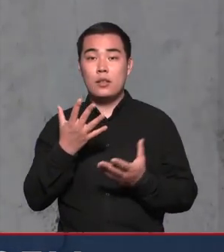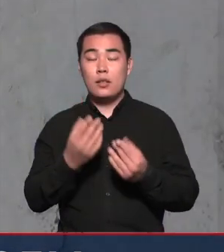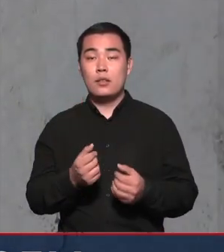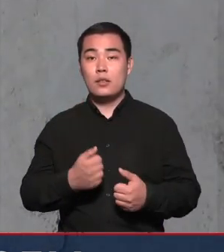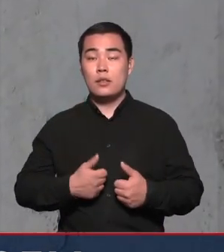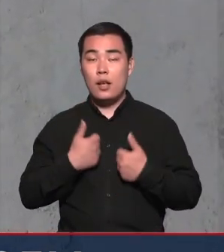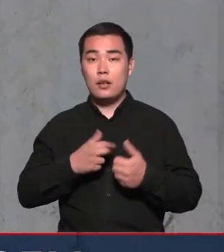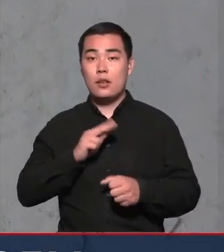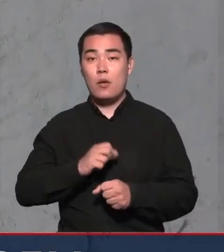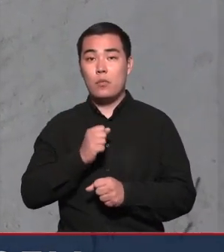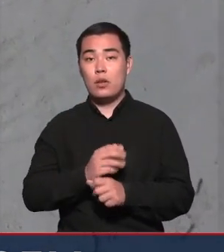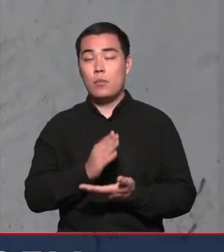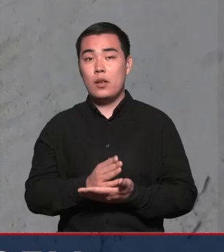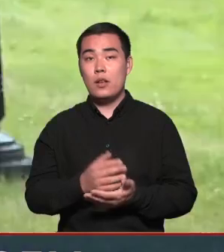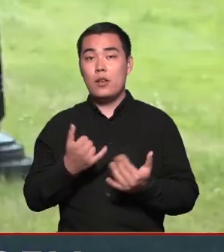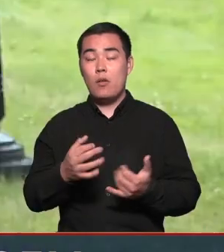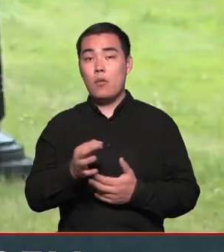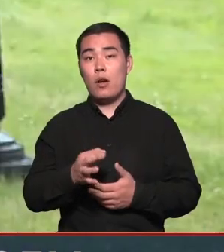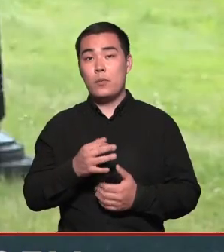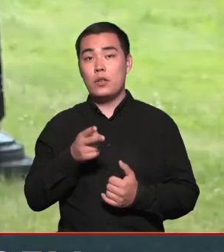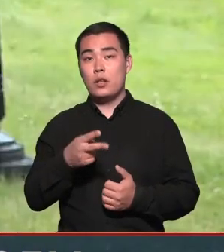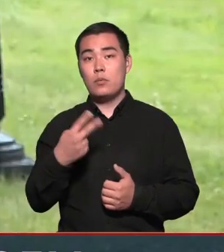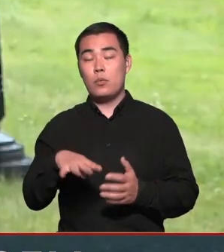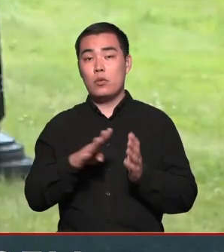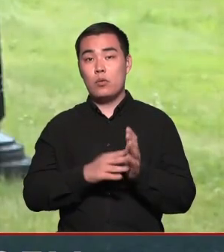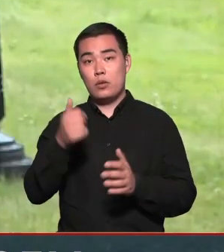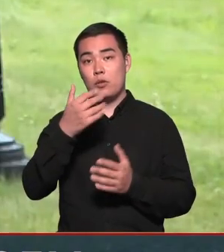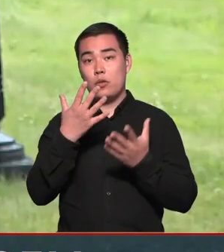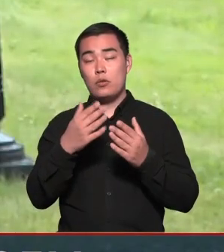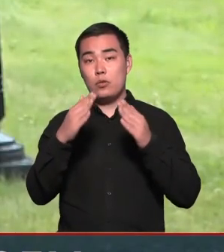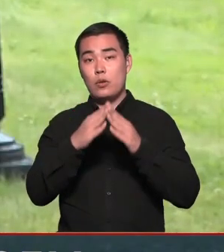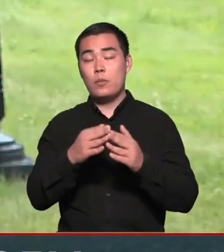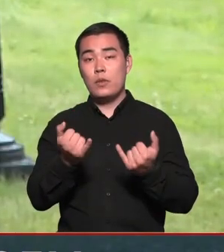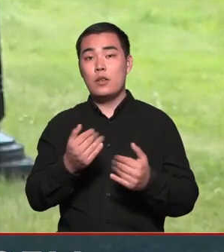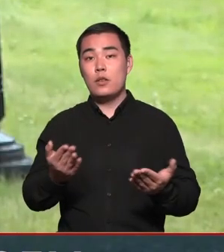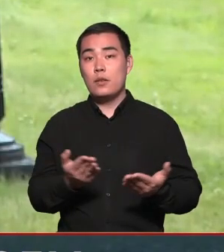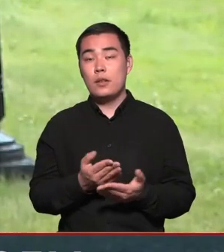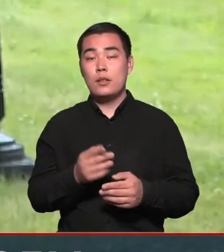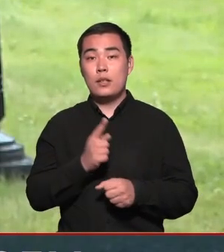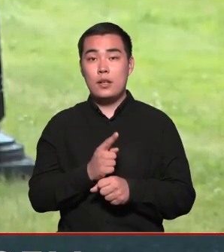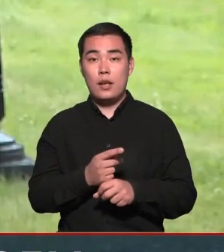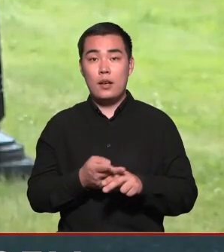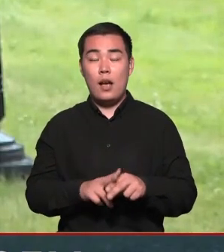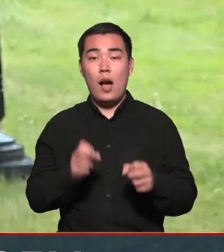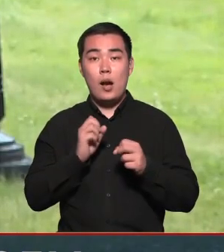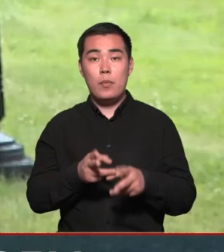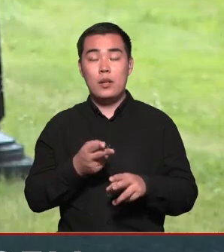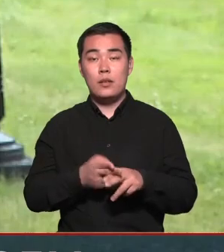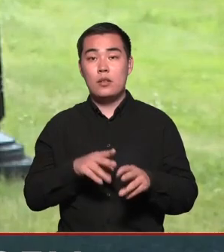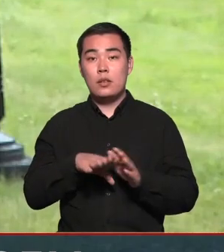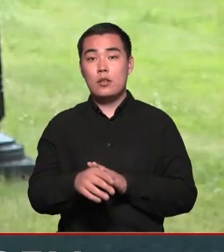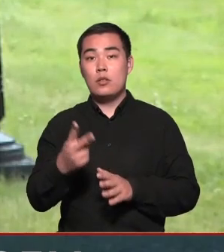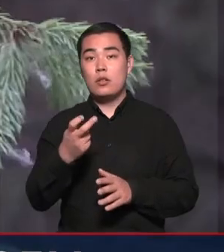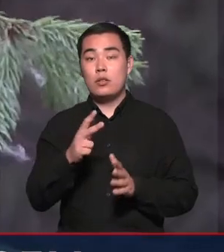бітірмек. Бүгінде облыста 2029 үй тұруға жарамсыз деп танылды. Оның ішінде 280